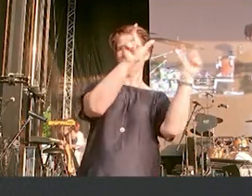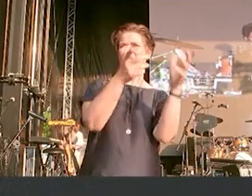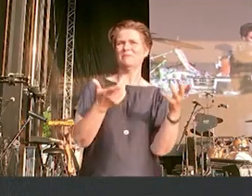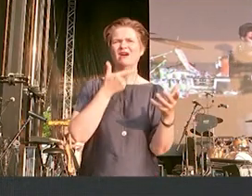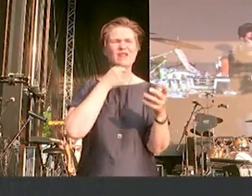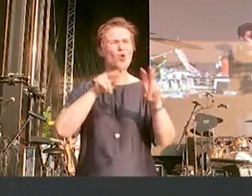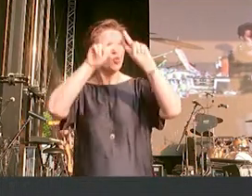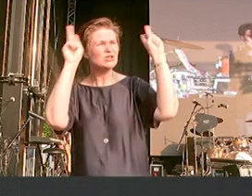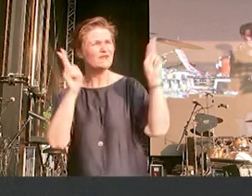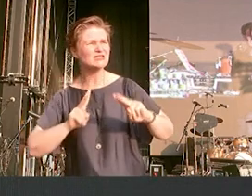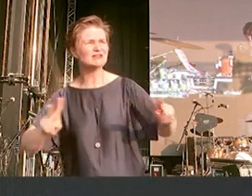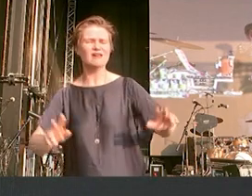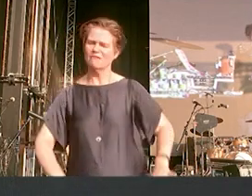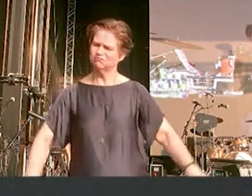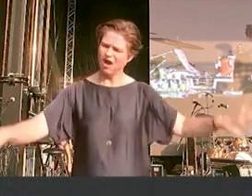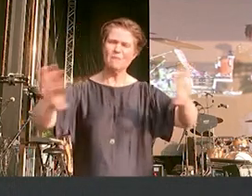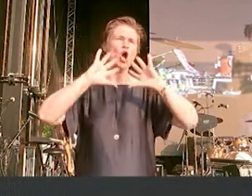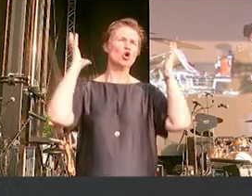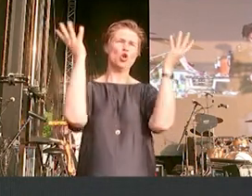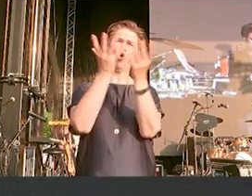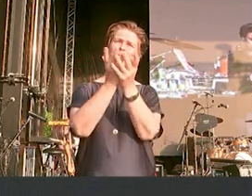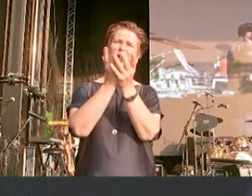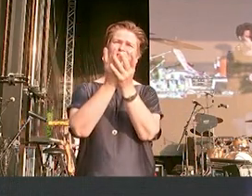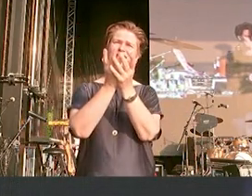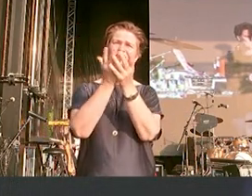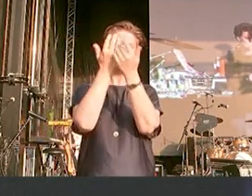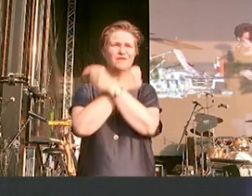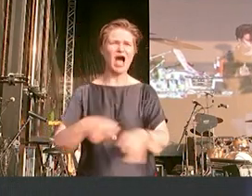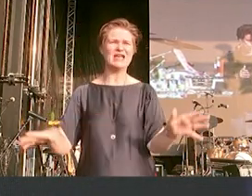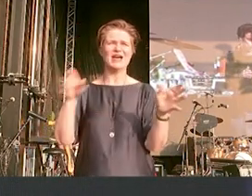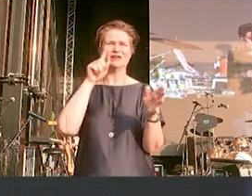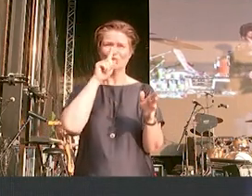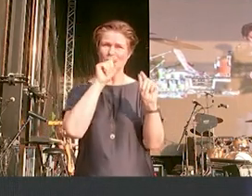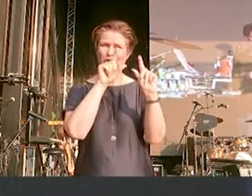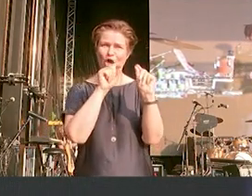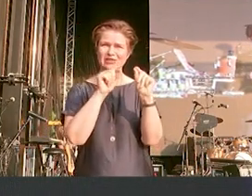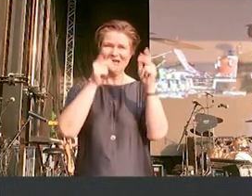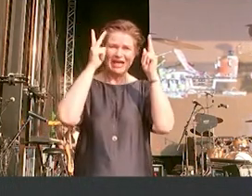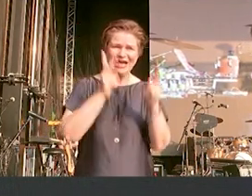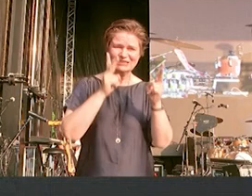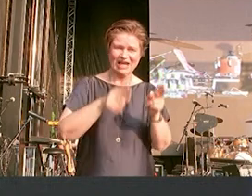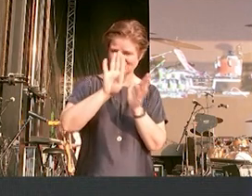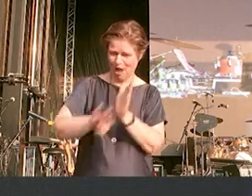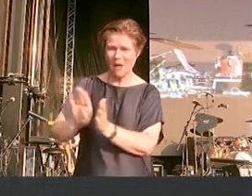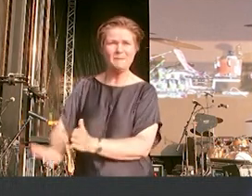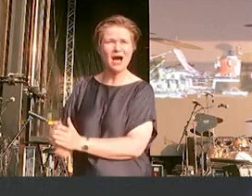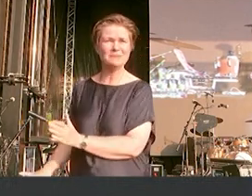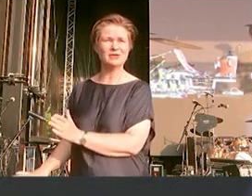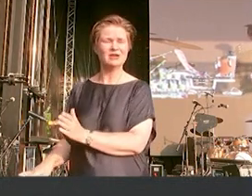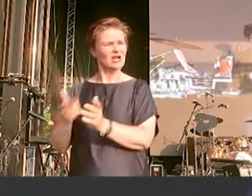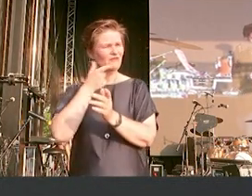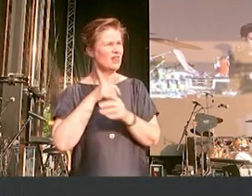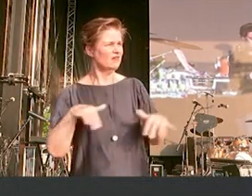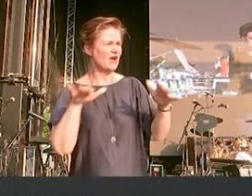unter universaler Freiheit nur Rechtelosigkeit versteht? Wollen wir eine Demokratie, die sich in